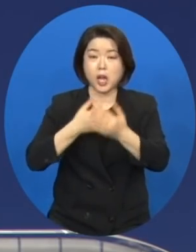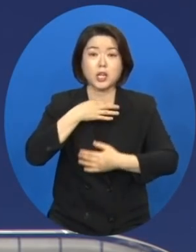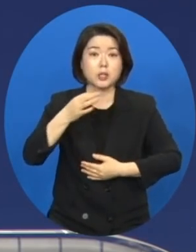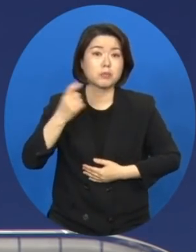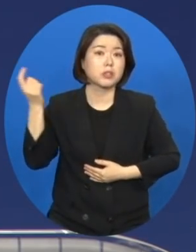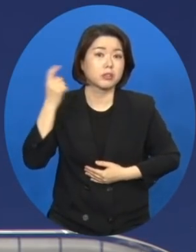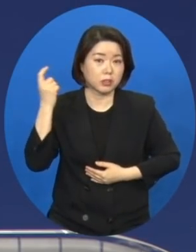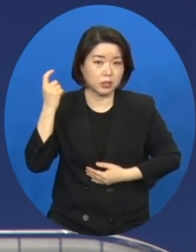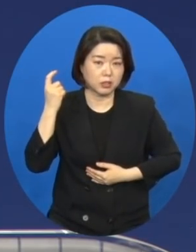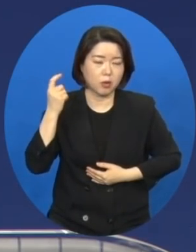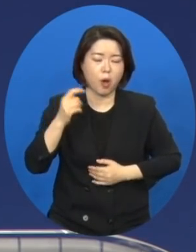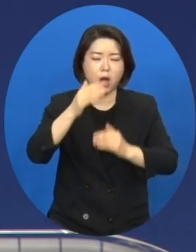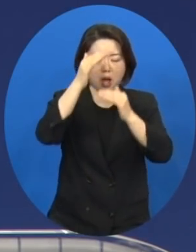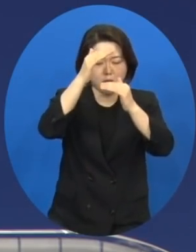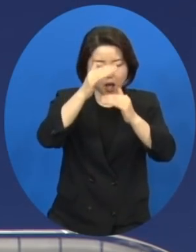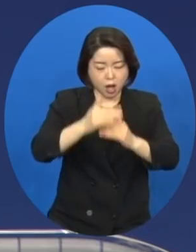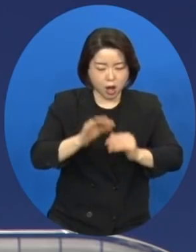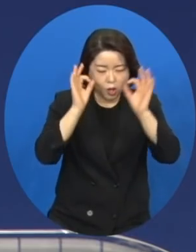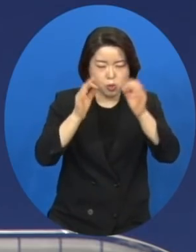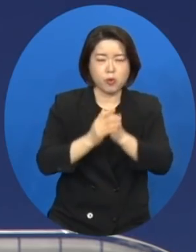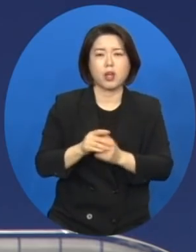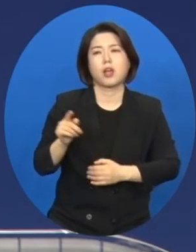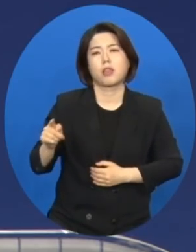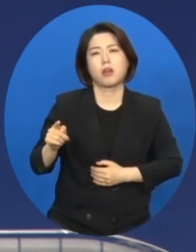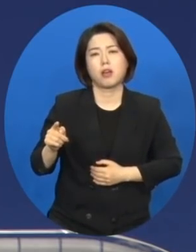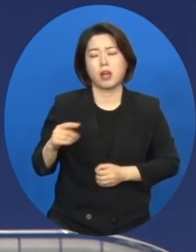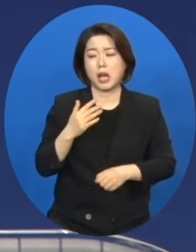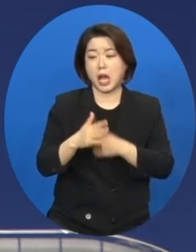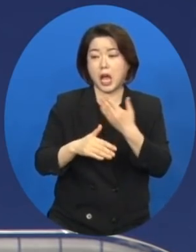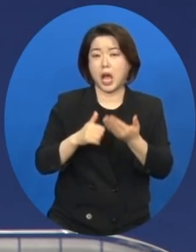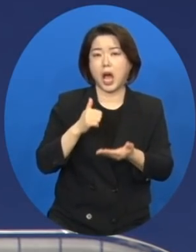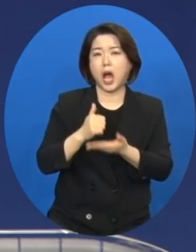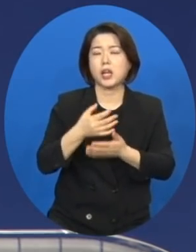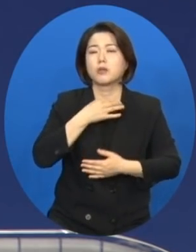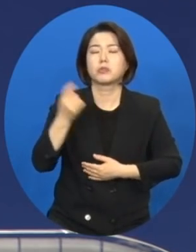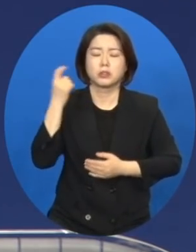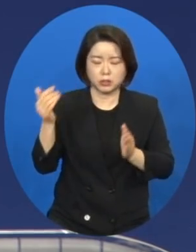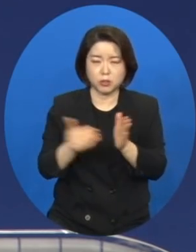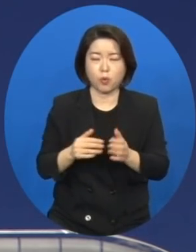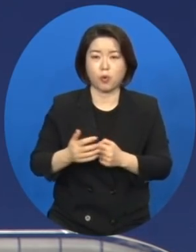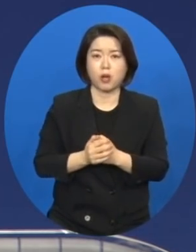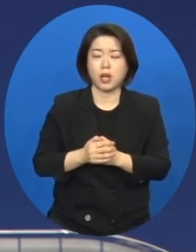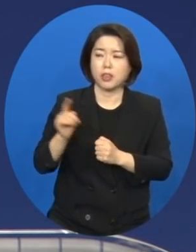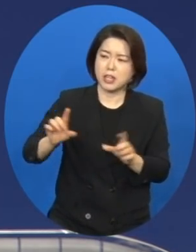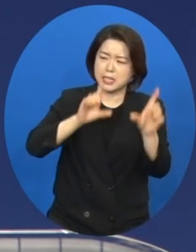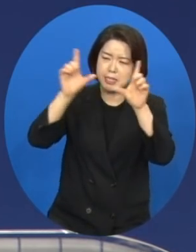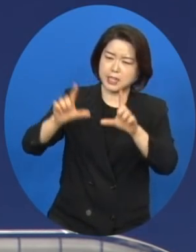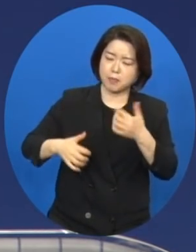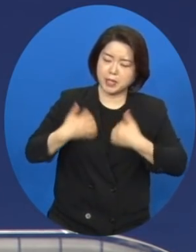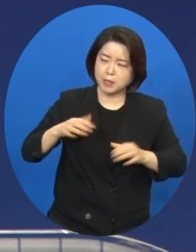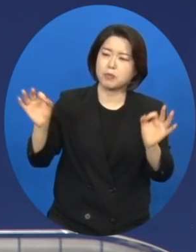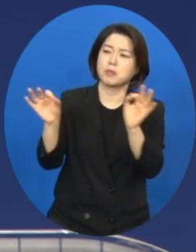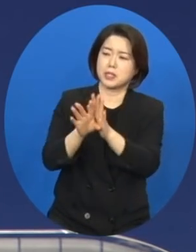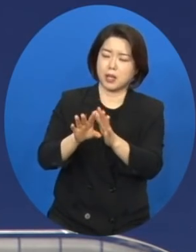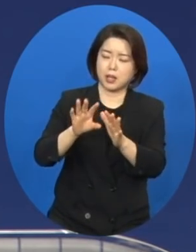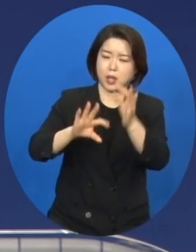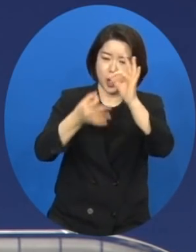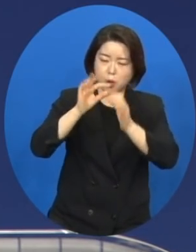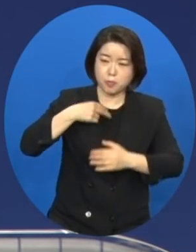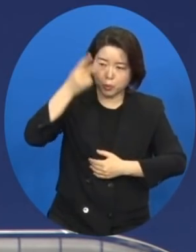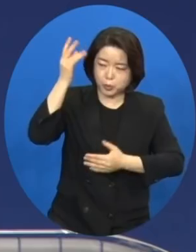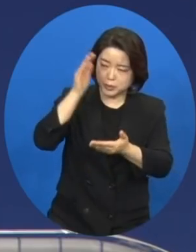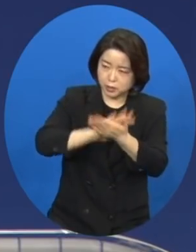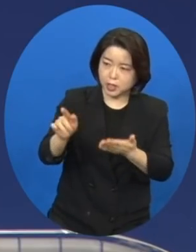주의 음성을 듣고 있는 거예요. 너의 삶에 지금 기쁨이 사라졌구나, 포도주가 떨어졌구나 하는 것을 이 학생은 이미 들은